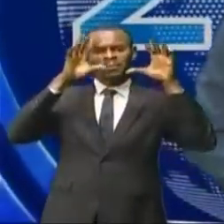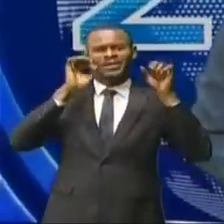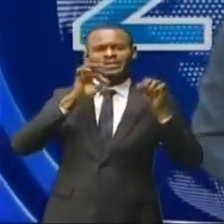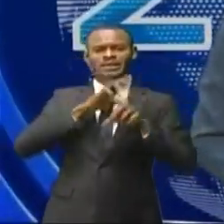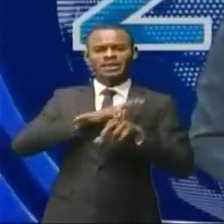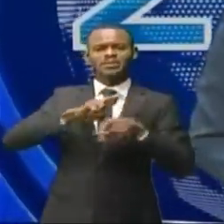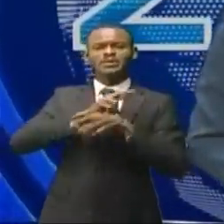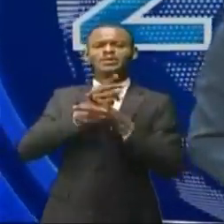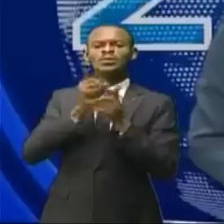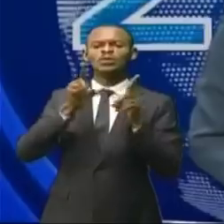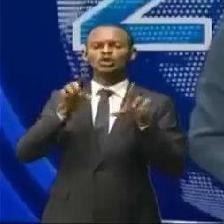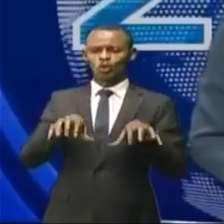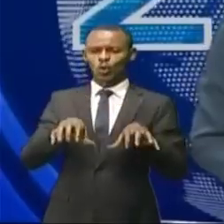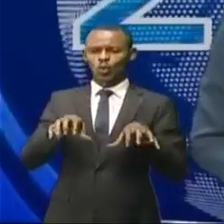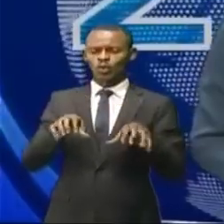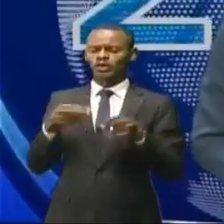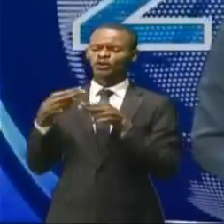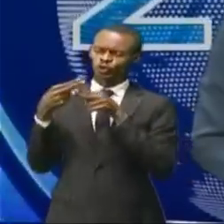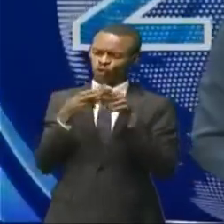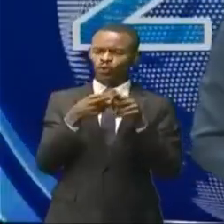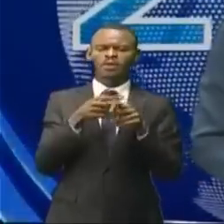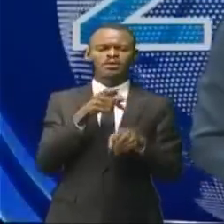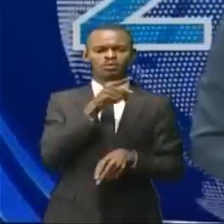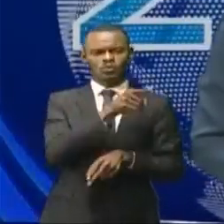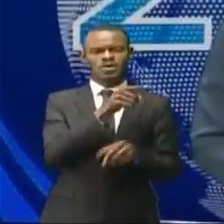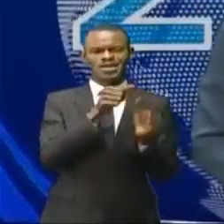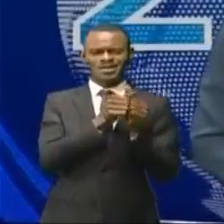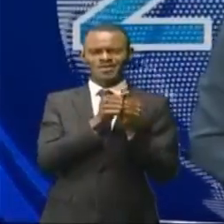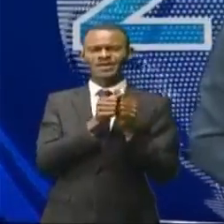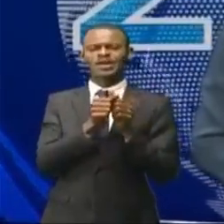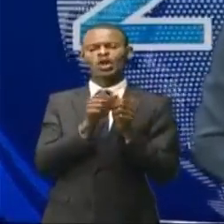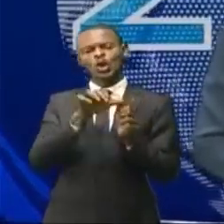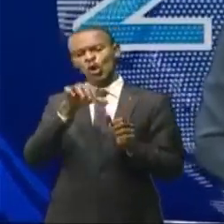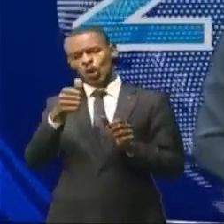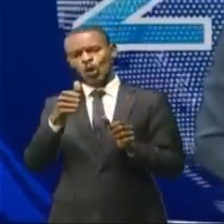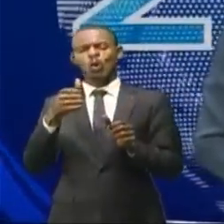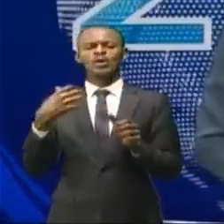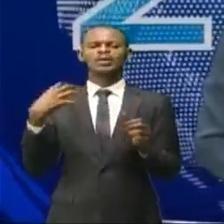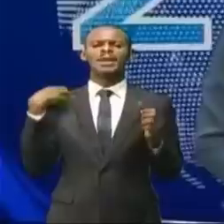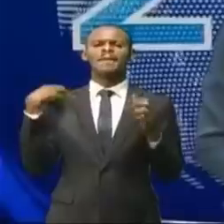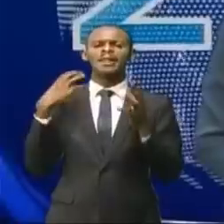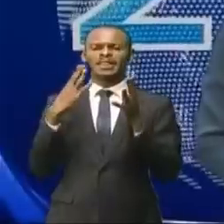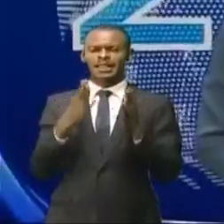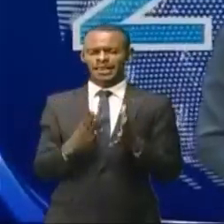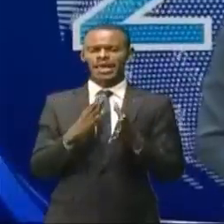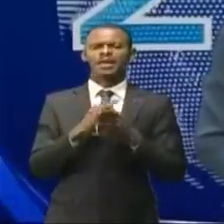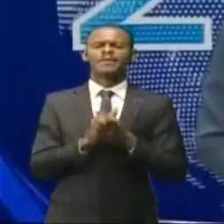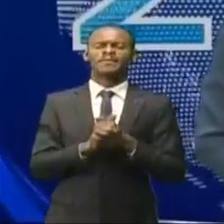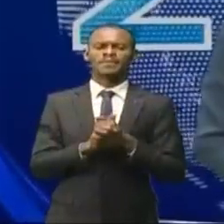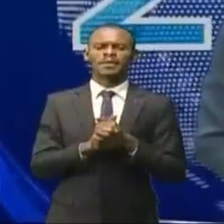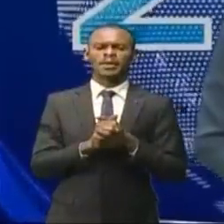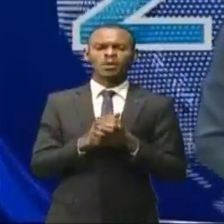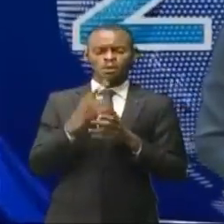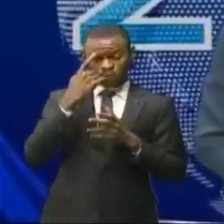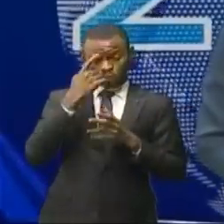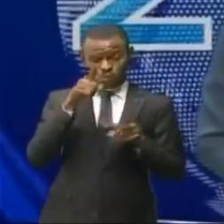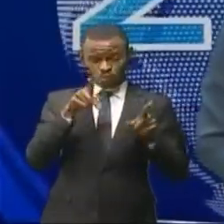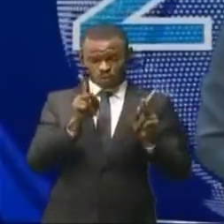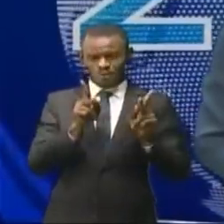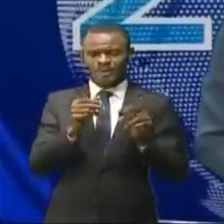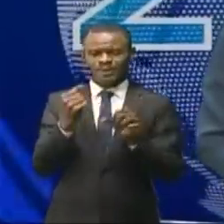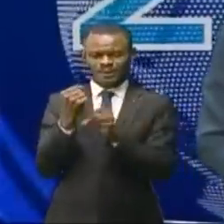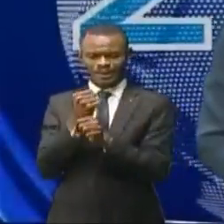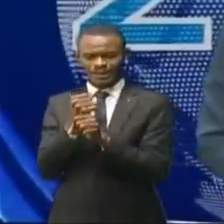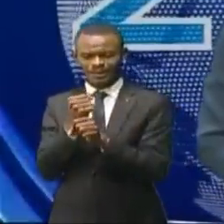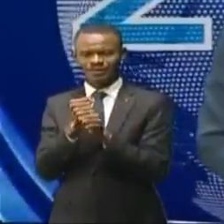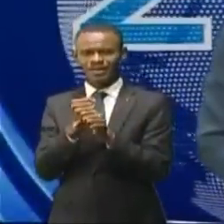elle réitère à son engagement et sa détermination pour que cet établissement public joue sa partition dans l'industrialisation de la RDC